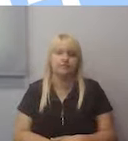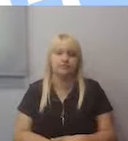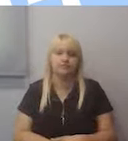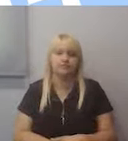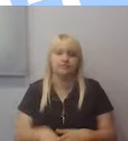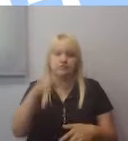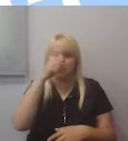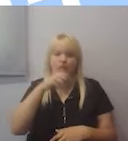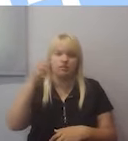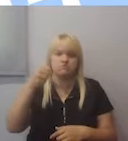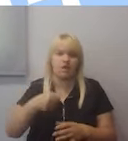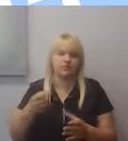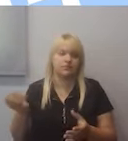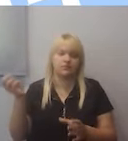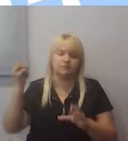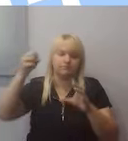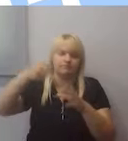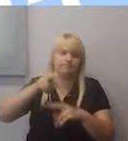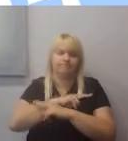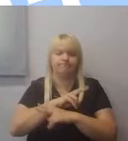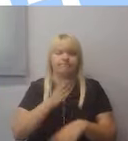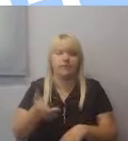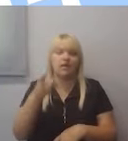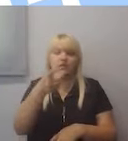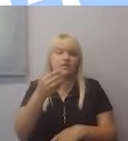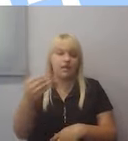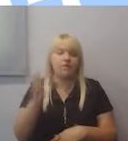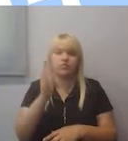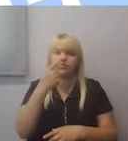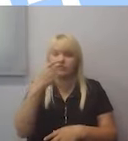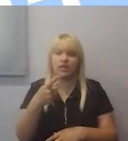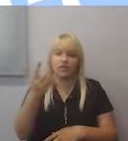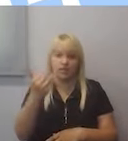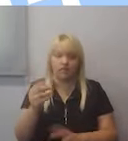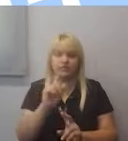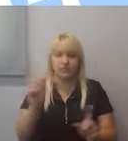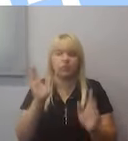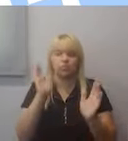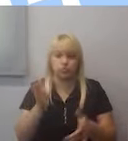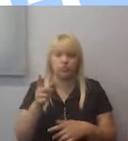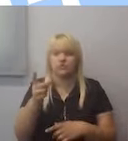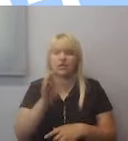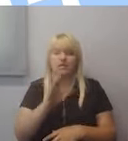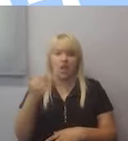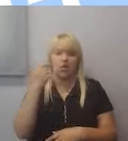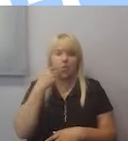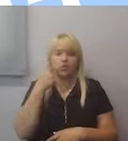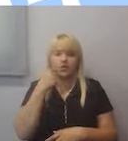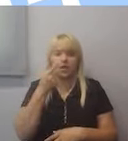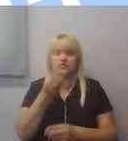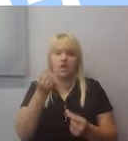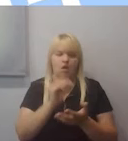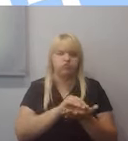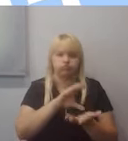šeit ir stāsts ka tas būs tavējais iespējams vienīgais kas tev būs nekautrējies atliec naudu nevajag nopirkt visu